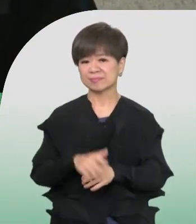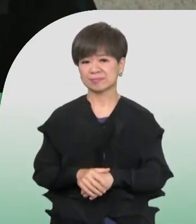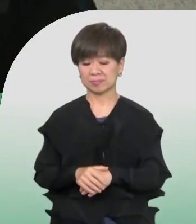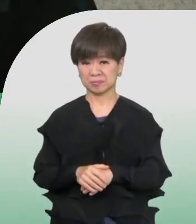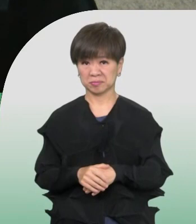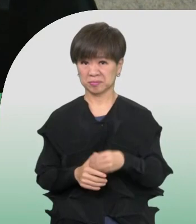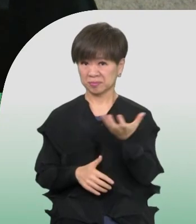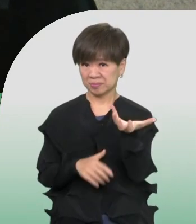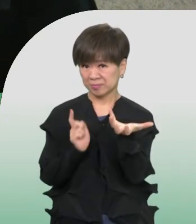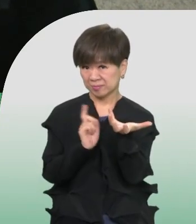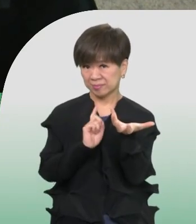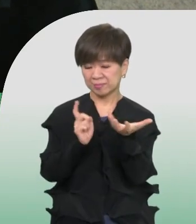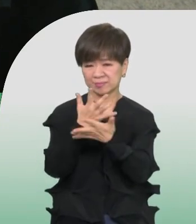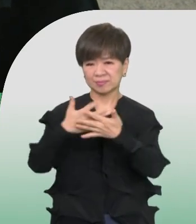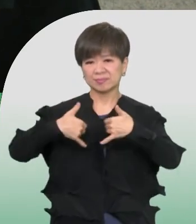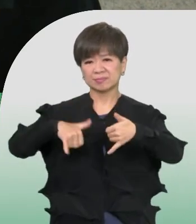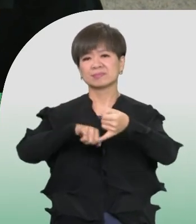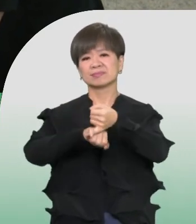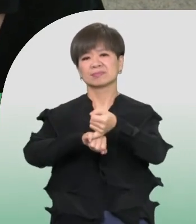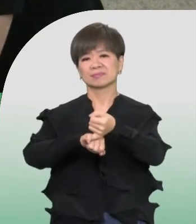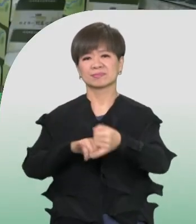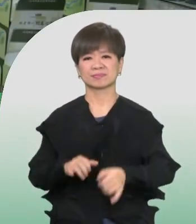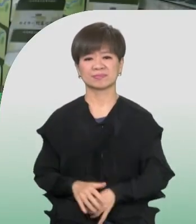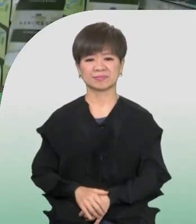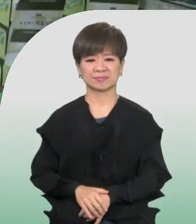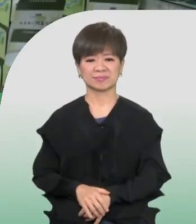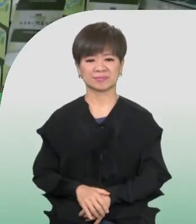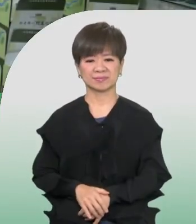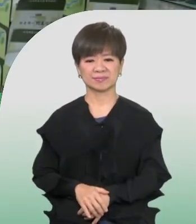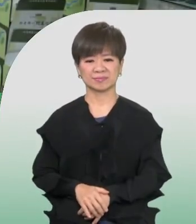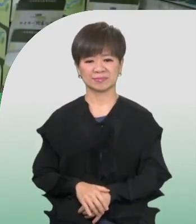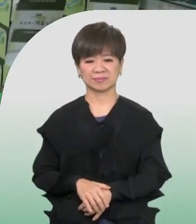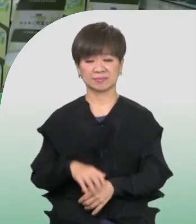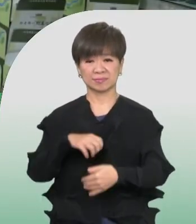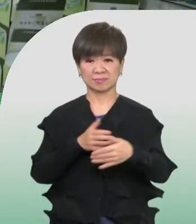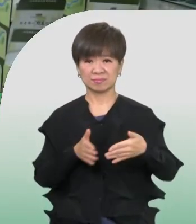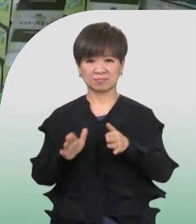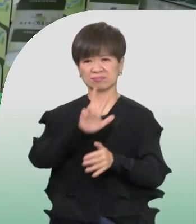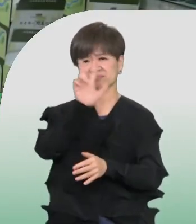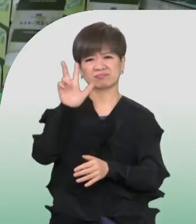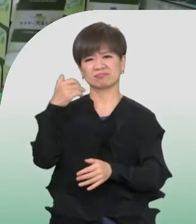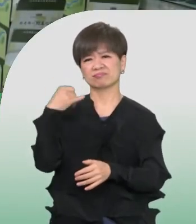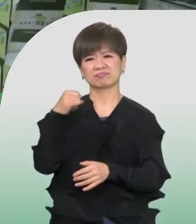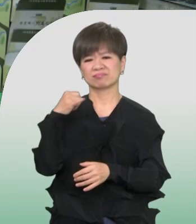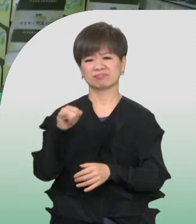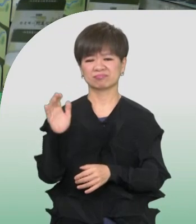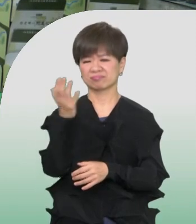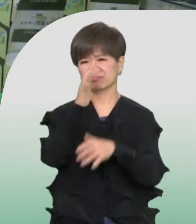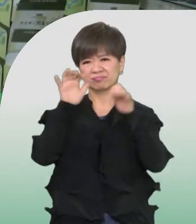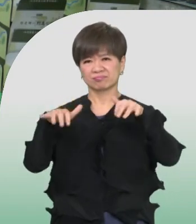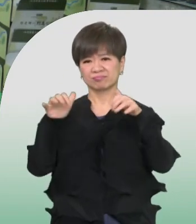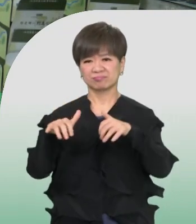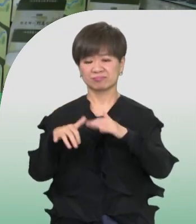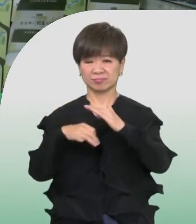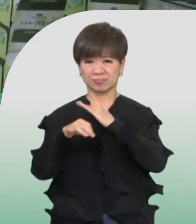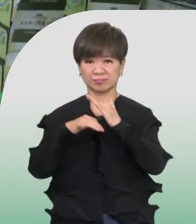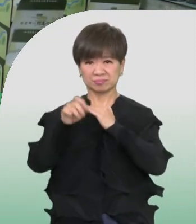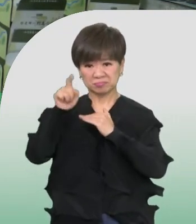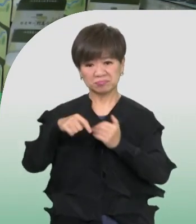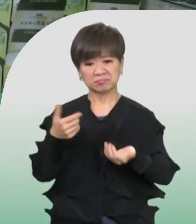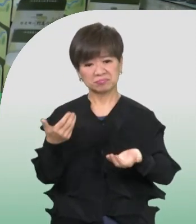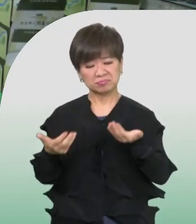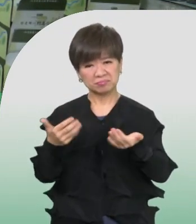分都系透过苗路来煮饭。 你看立夏天气没冻，没冻好，所以按照哈门市差不多是